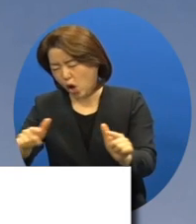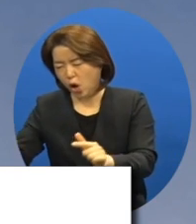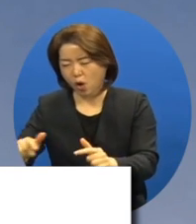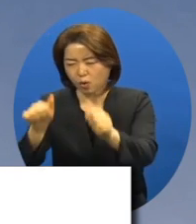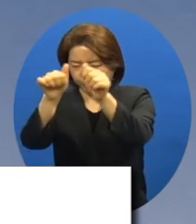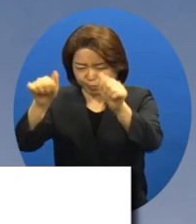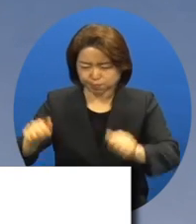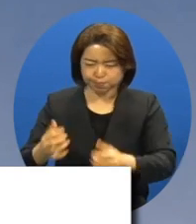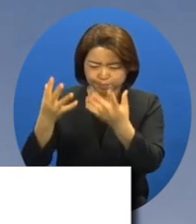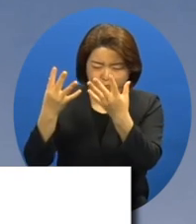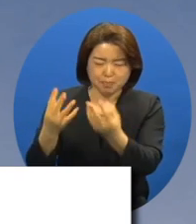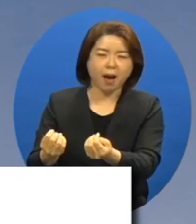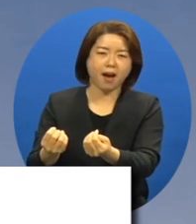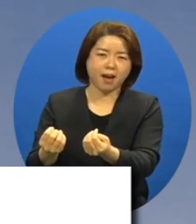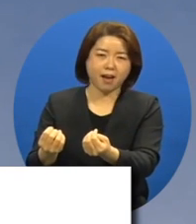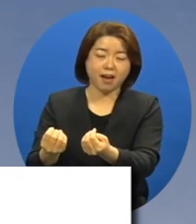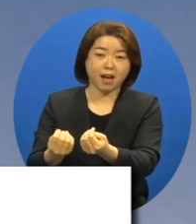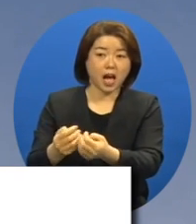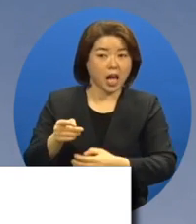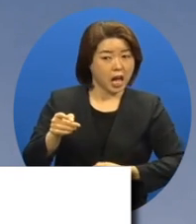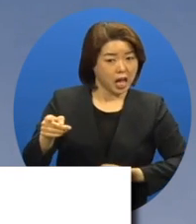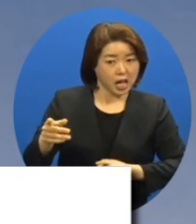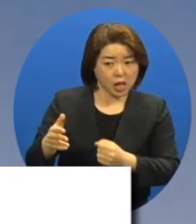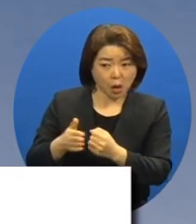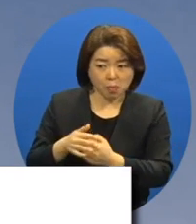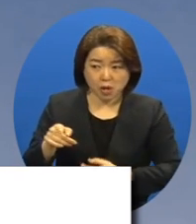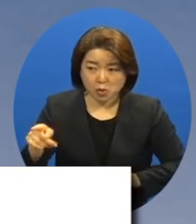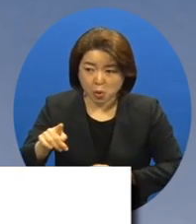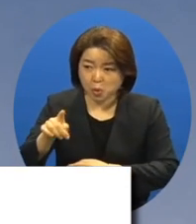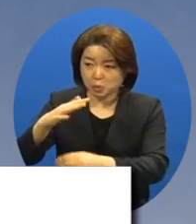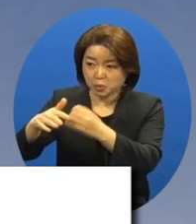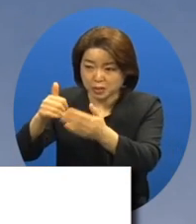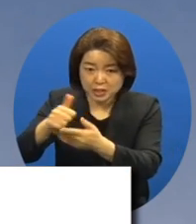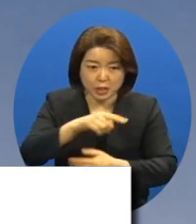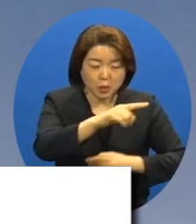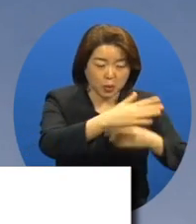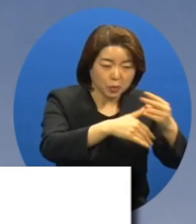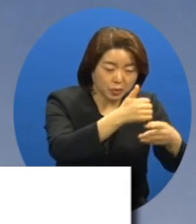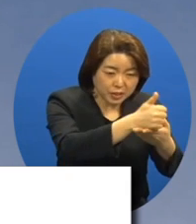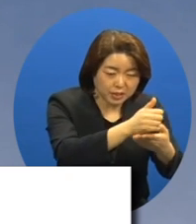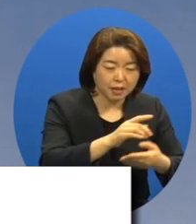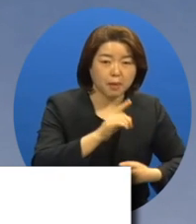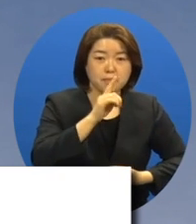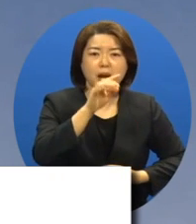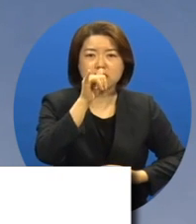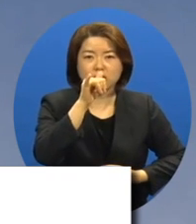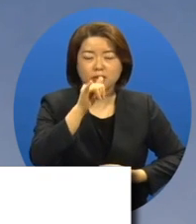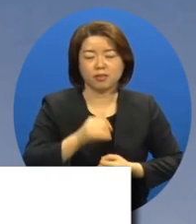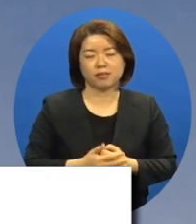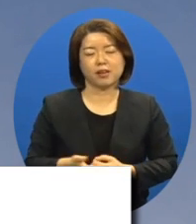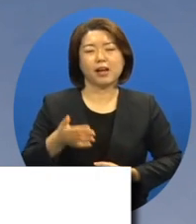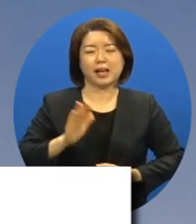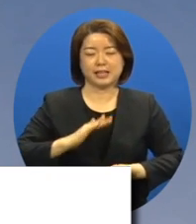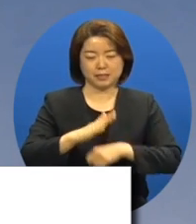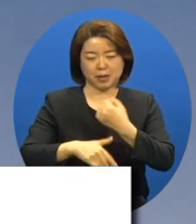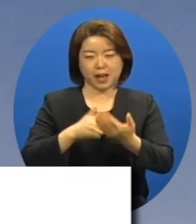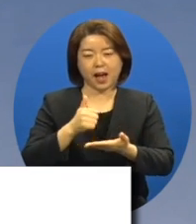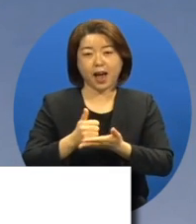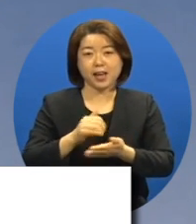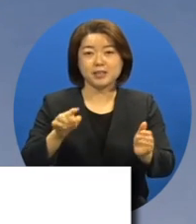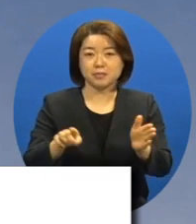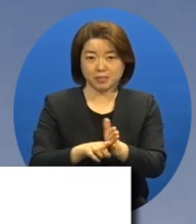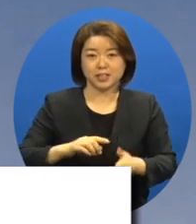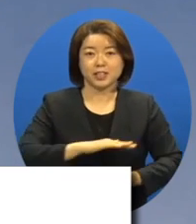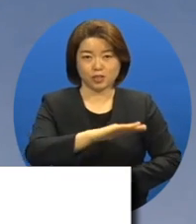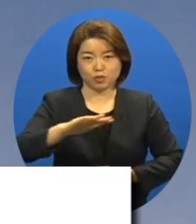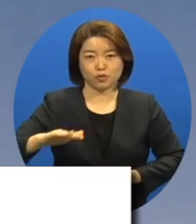있지만 그래서 이것도 신이고 저거 또 신 이라고들 하지만 하나님을 믿는 우리에게는 이